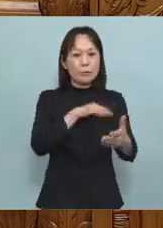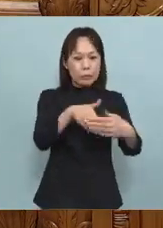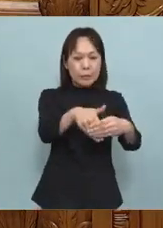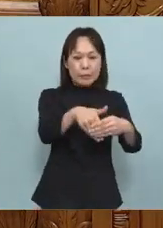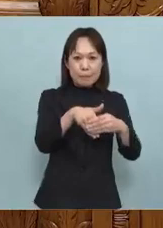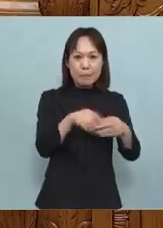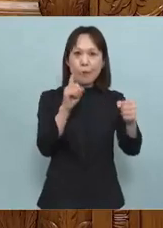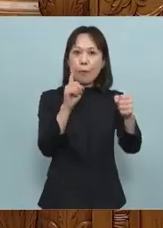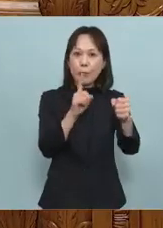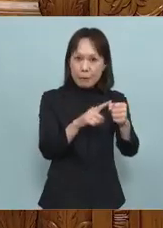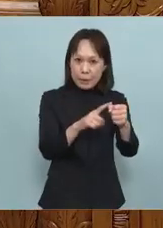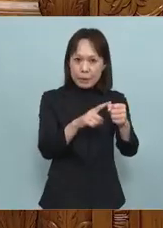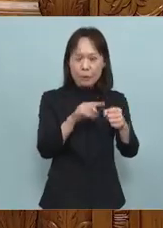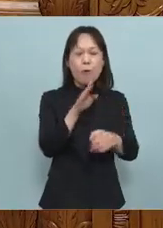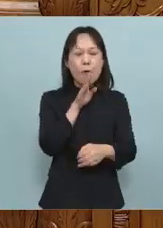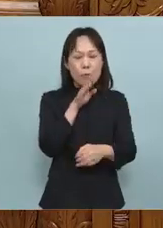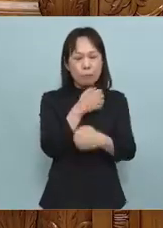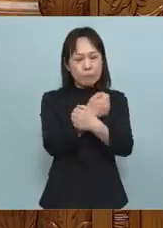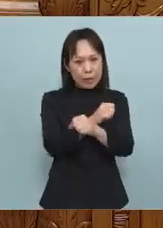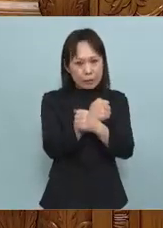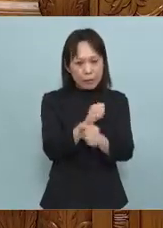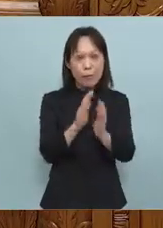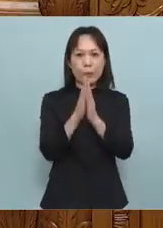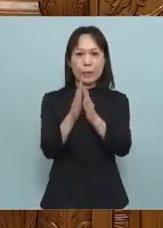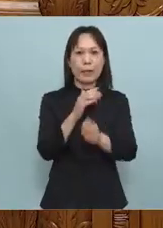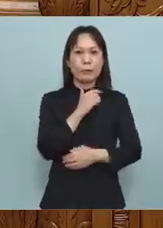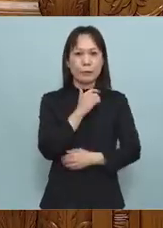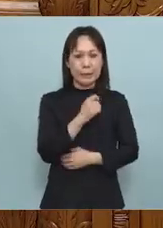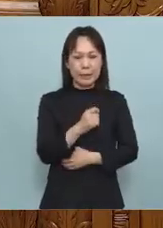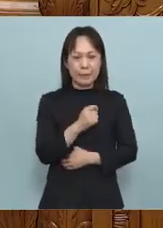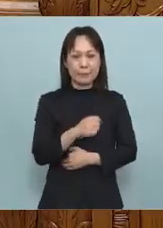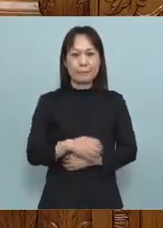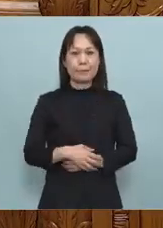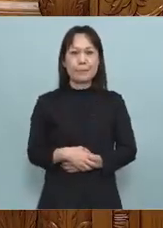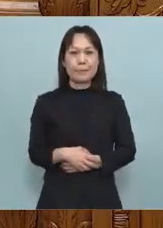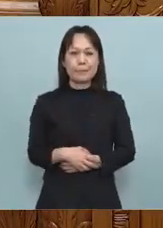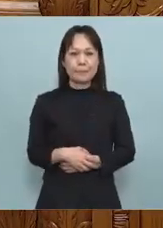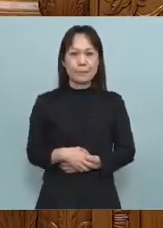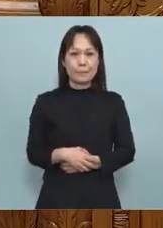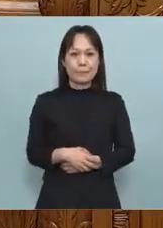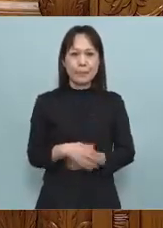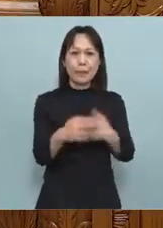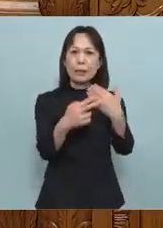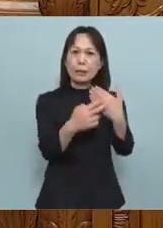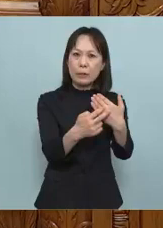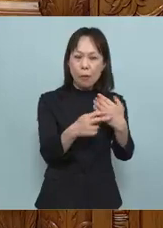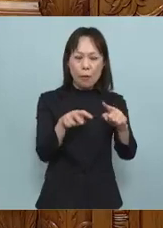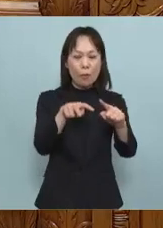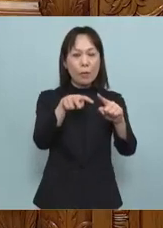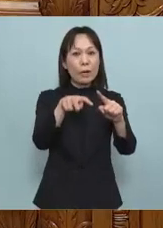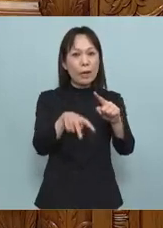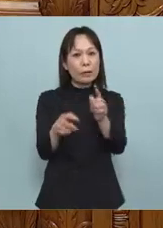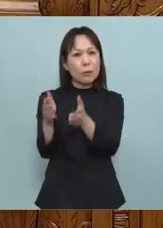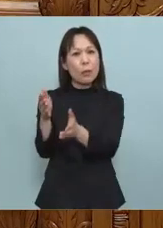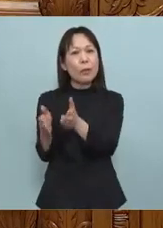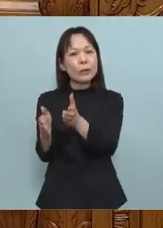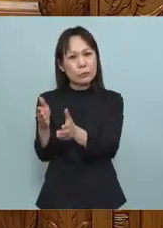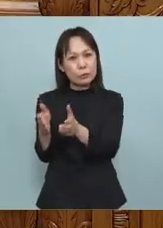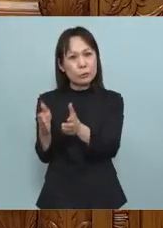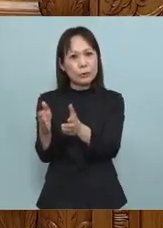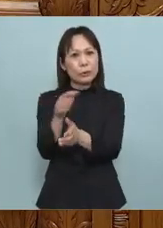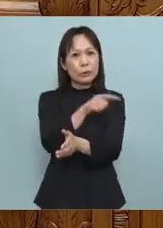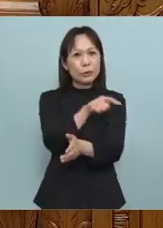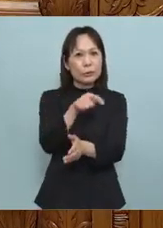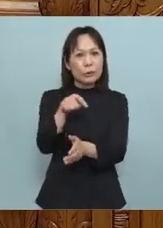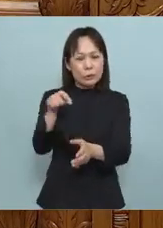に検討いただきたい。総理の認識を伺います。また、医療、介護、保育などケア労働の